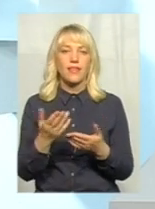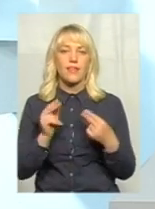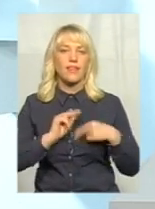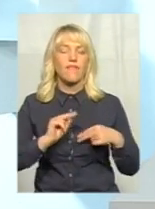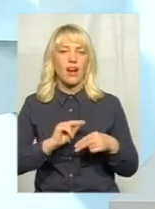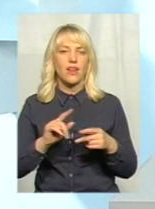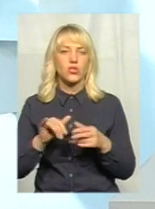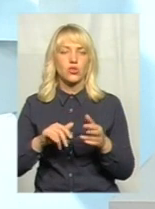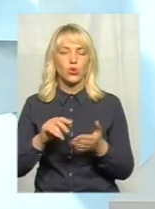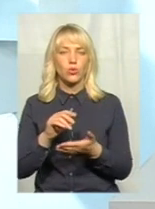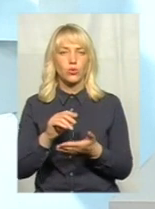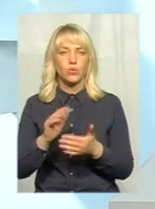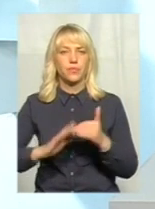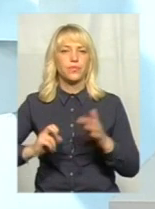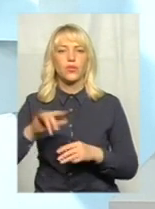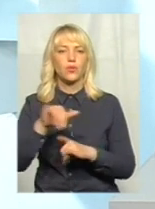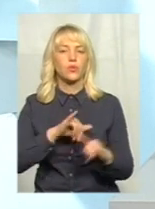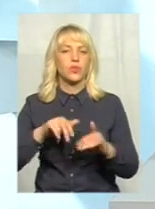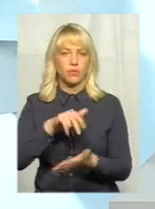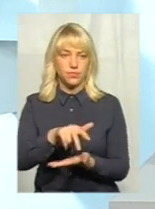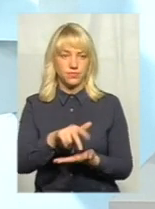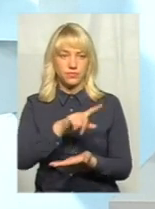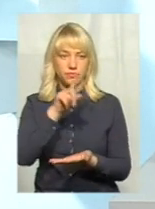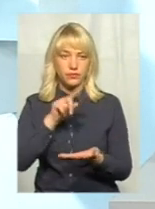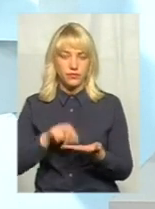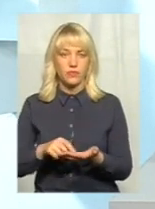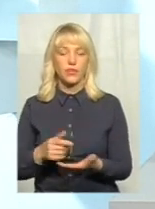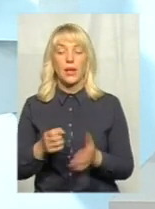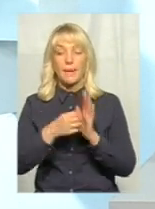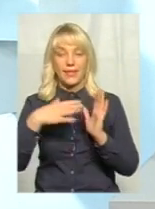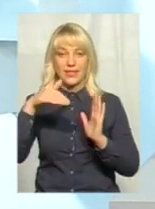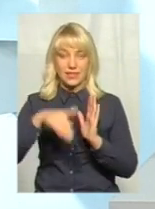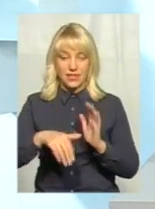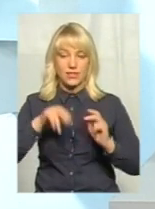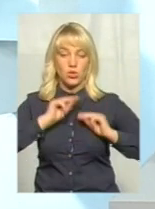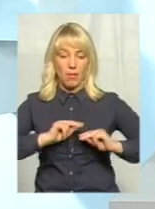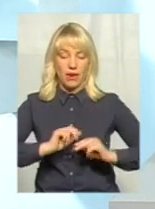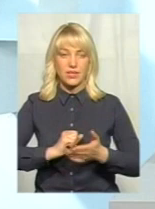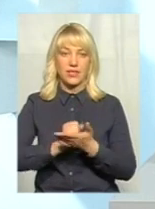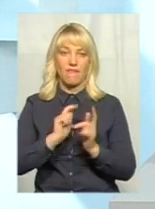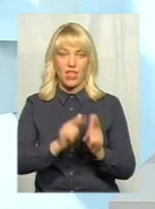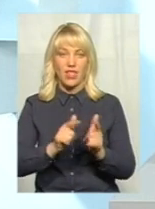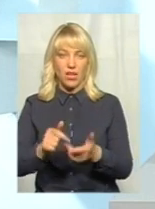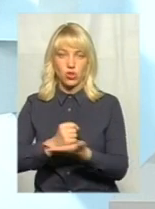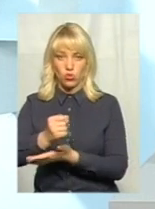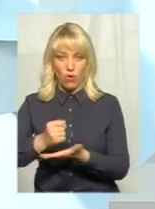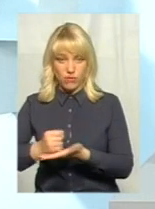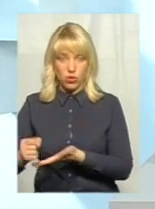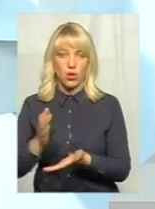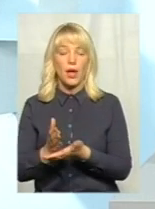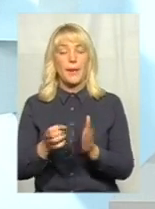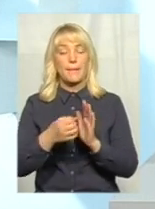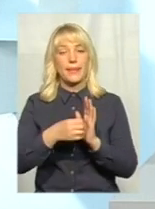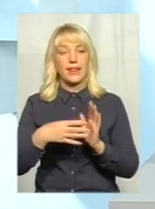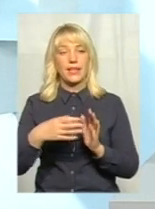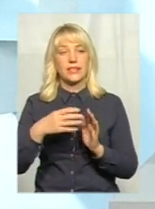абсолютно різні. Ну, дивіться, 15 тисяч працевлаштовано. Да? Близько 5 тисяч людей були